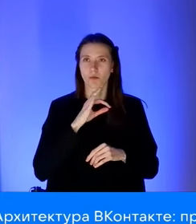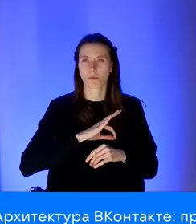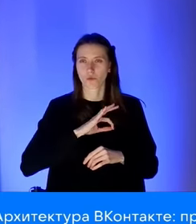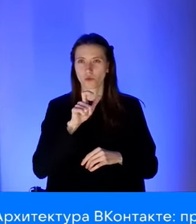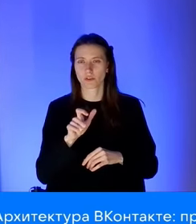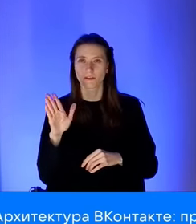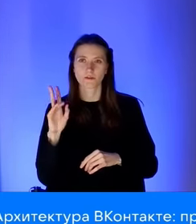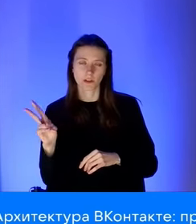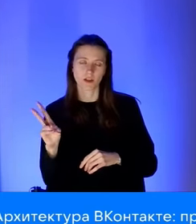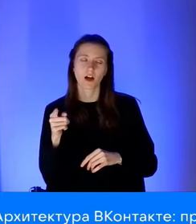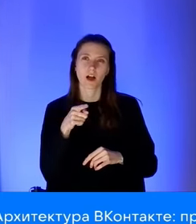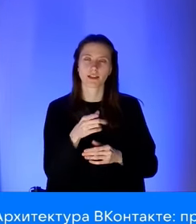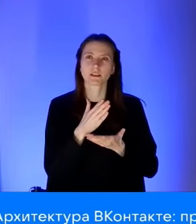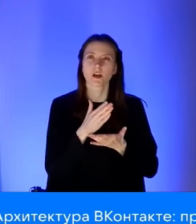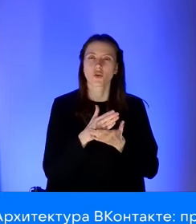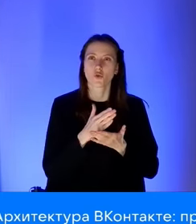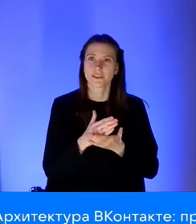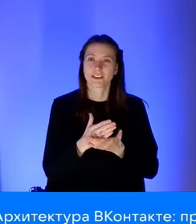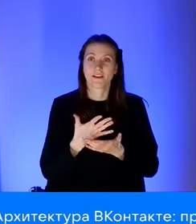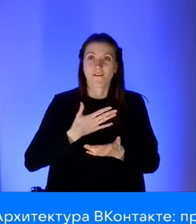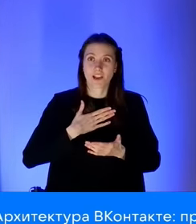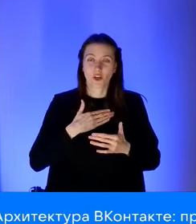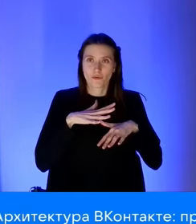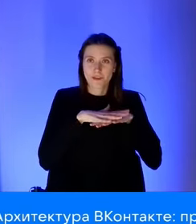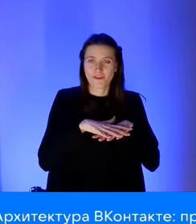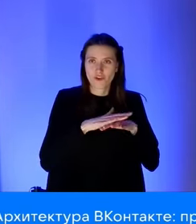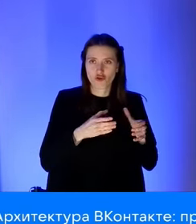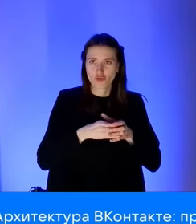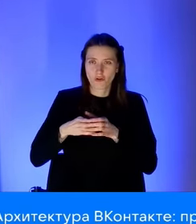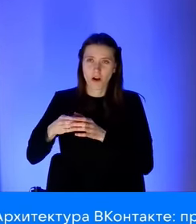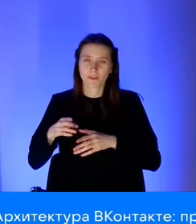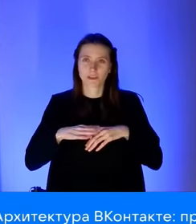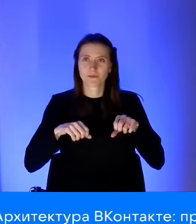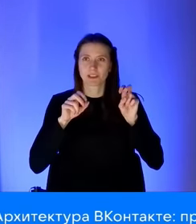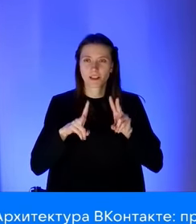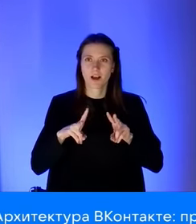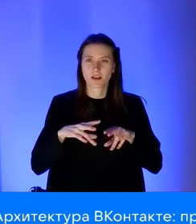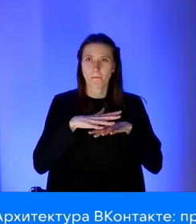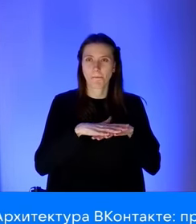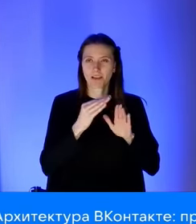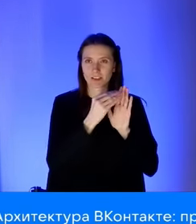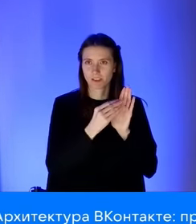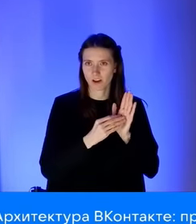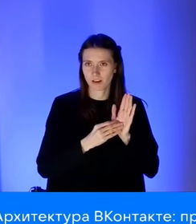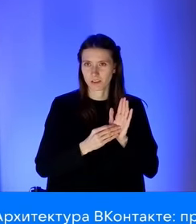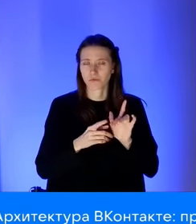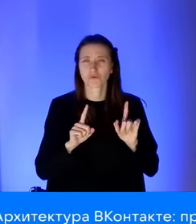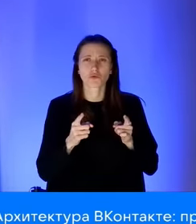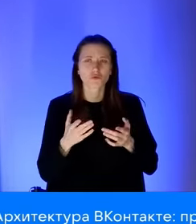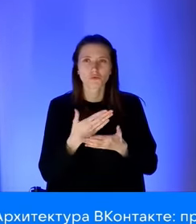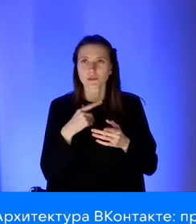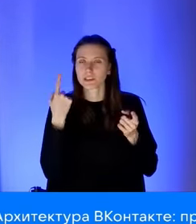лежат в разрабатываемых нами движках в специализированных базах данных собственно Почему мы разрабатываем